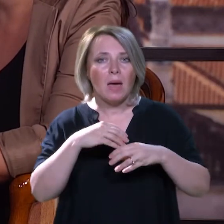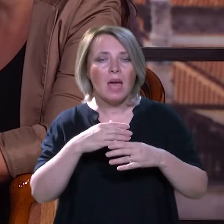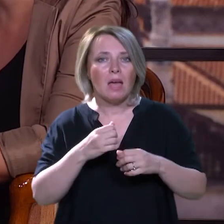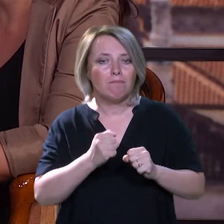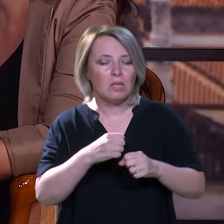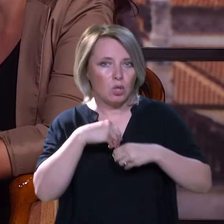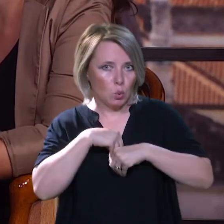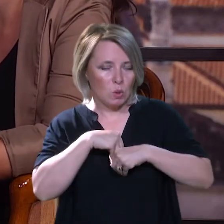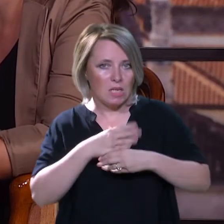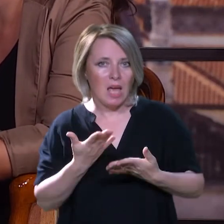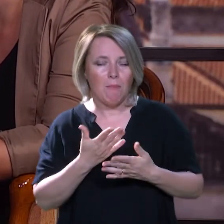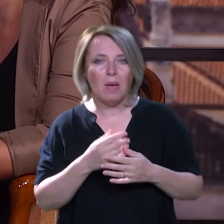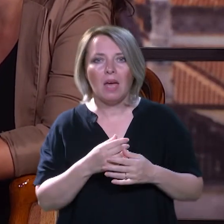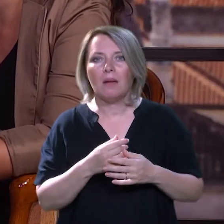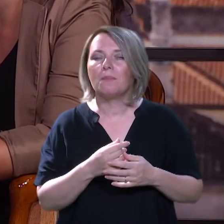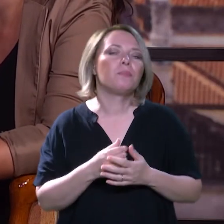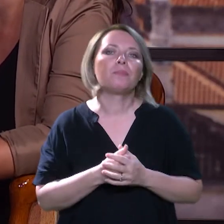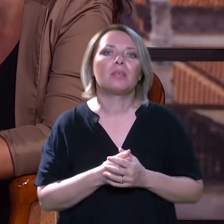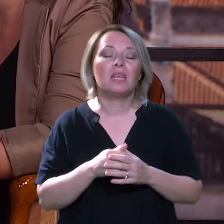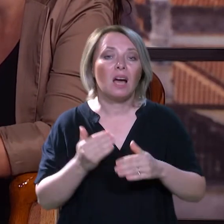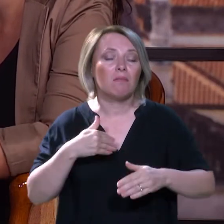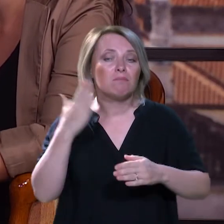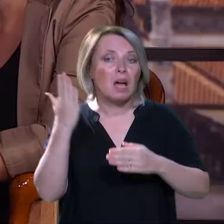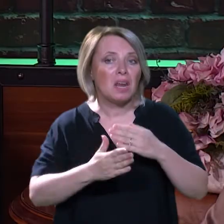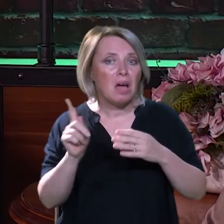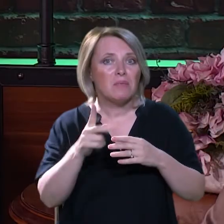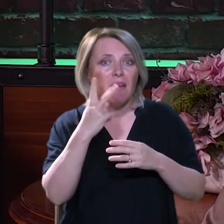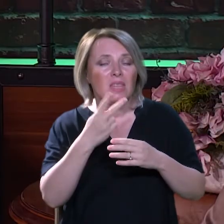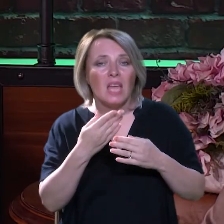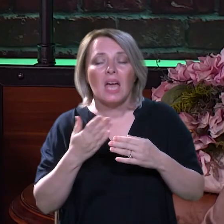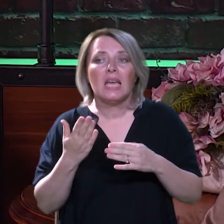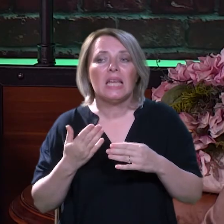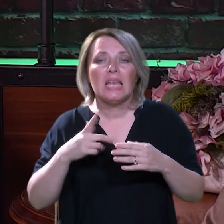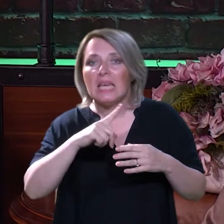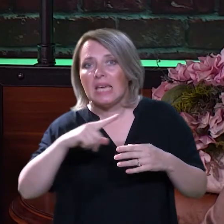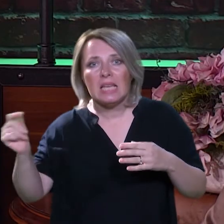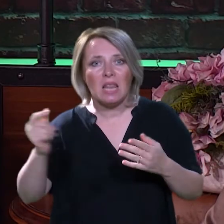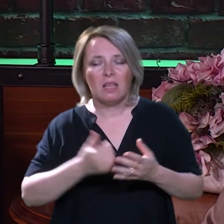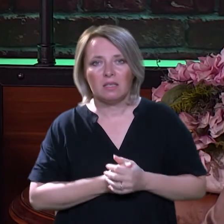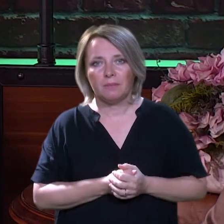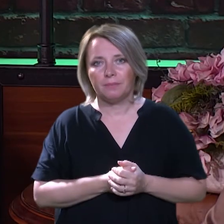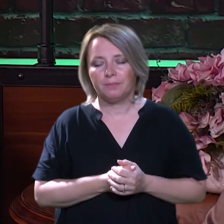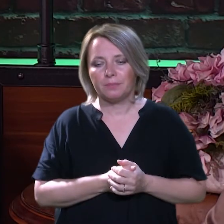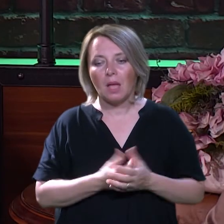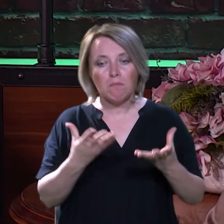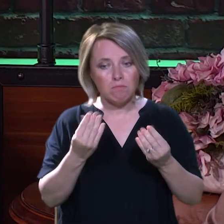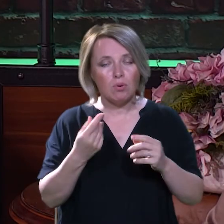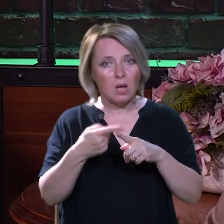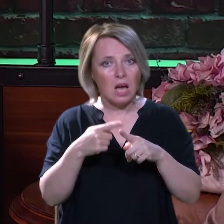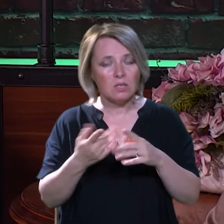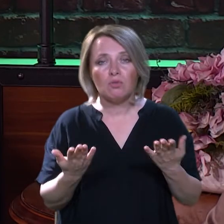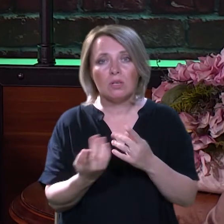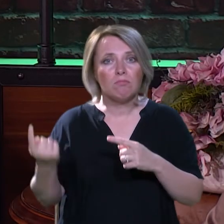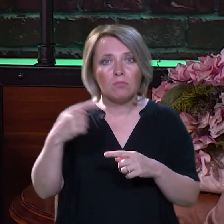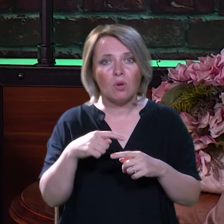ovakvih situacija kad čovjek jednostavno više ne vidi izlaz. Pa da, mislim da je puno razloga zašto je do toga došlo. Možda